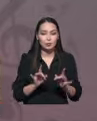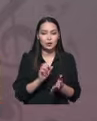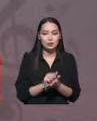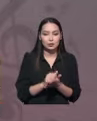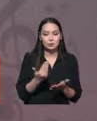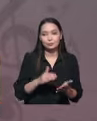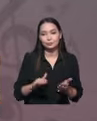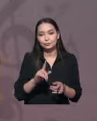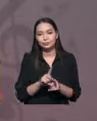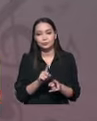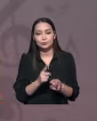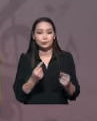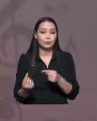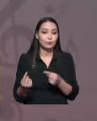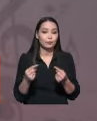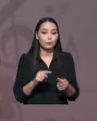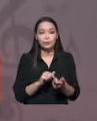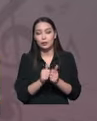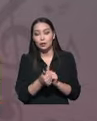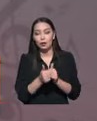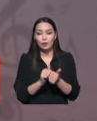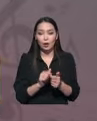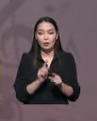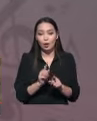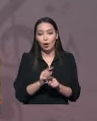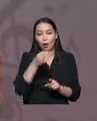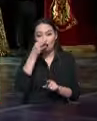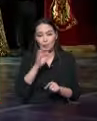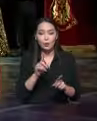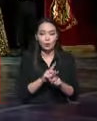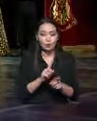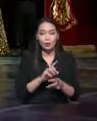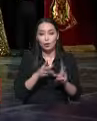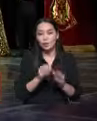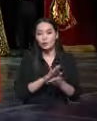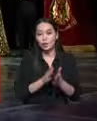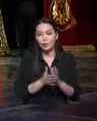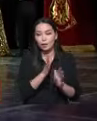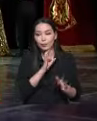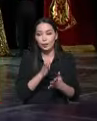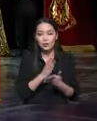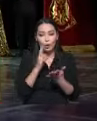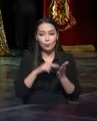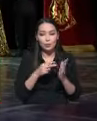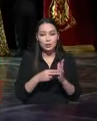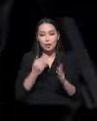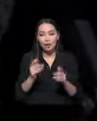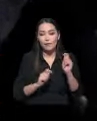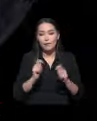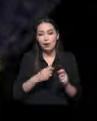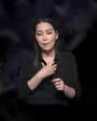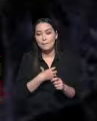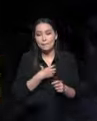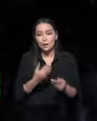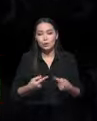айналысуларына алаң жасау, бір-бірімен ой алмасуға, тәжірибе алмасуға жағдай жасау. Ұйымдастырушылардың айтуынша, фестивальдің басты мақсаты қоғамның